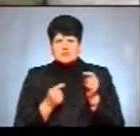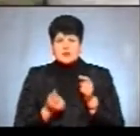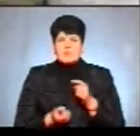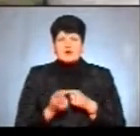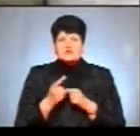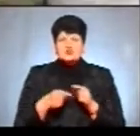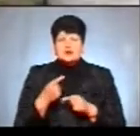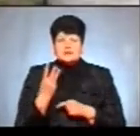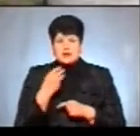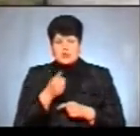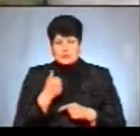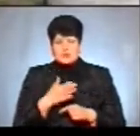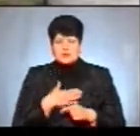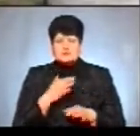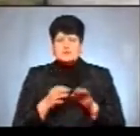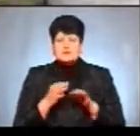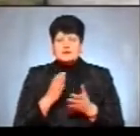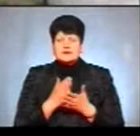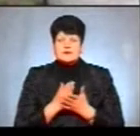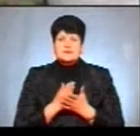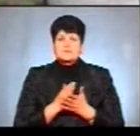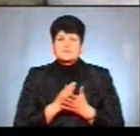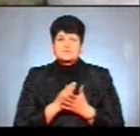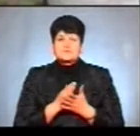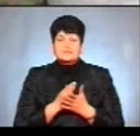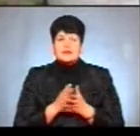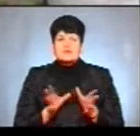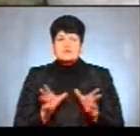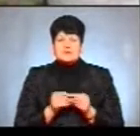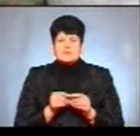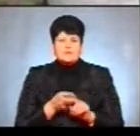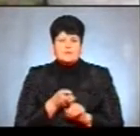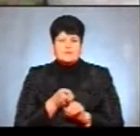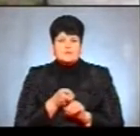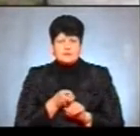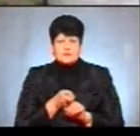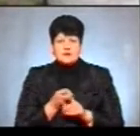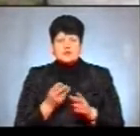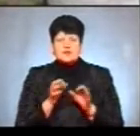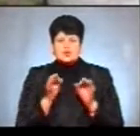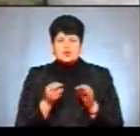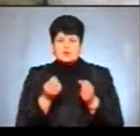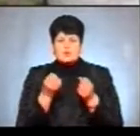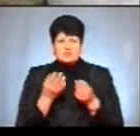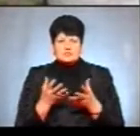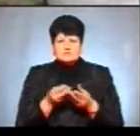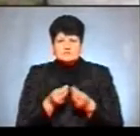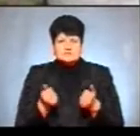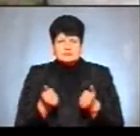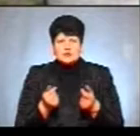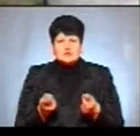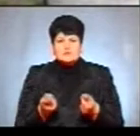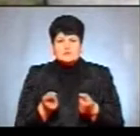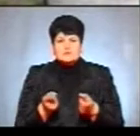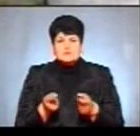3 роки. В нас в природі є такий механізм взаємопов'язаний. Ніщо безслідно не зникає, щоб за собою щось